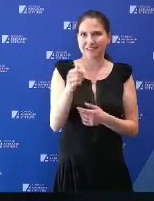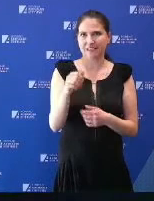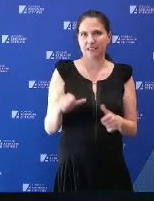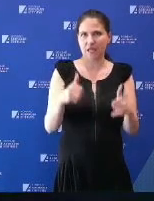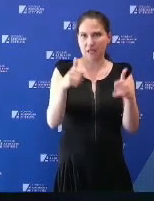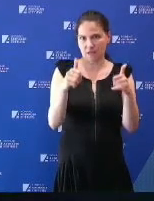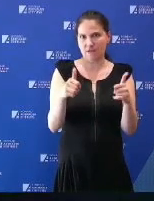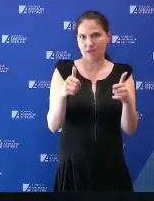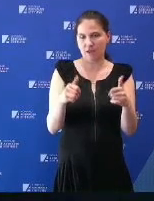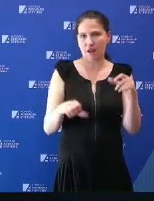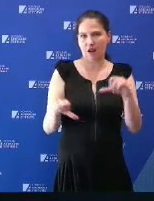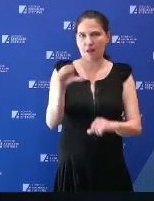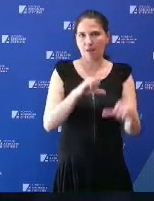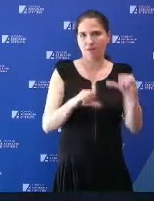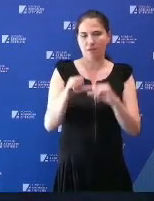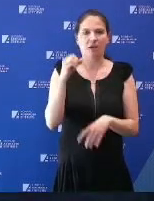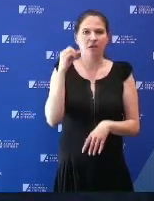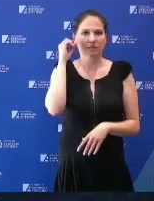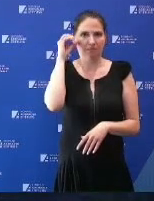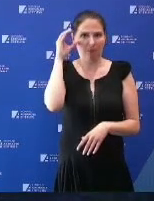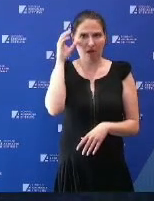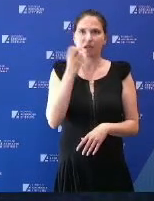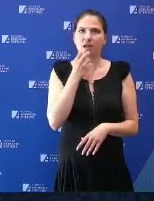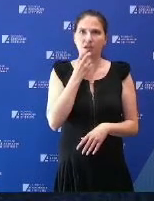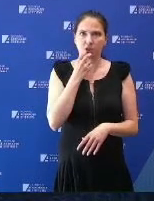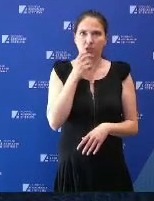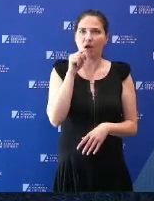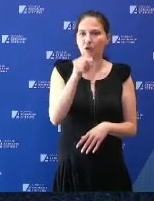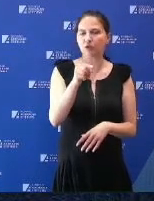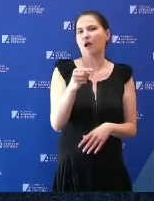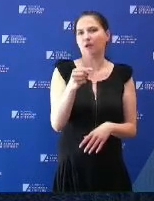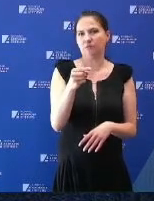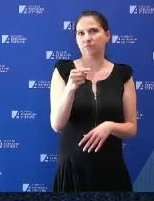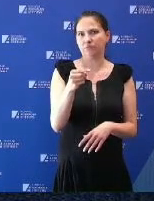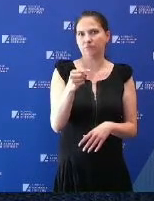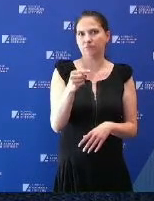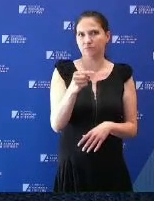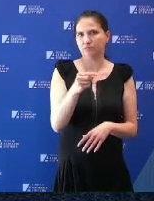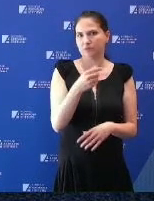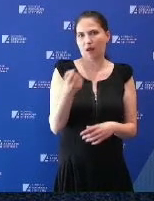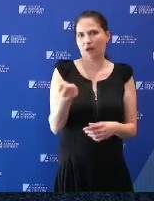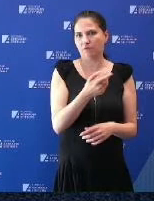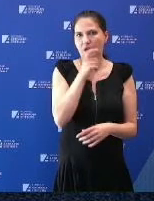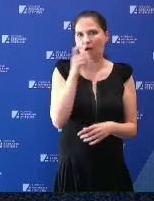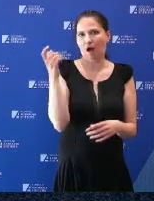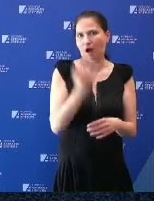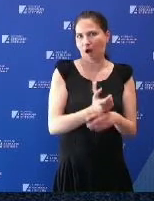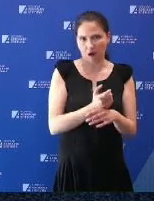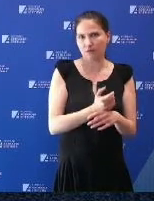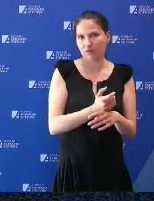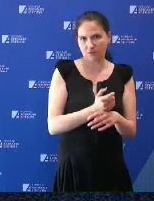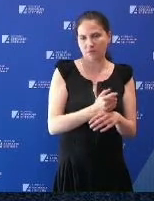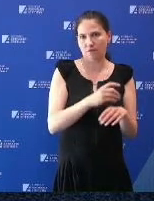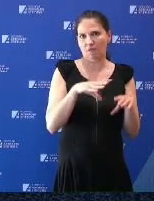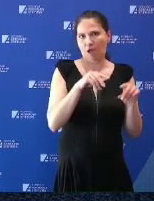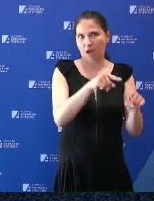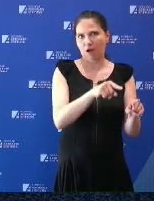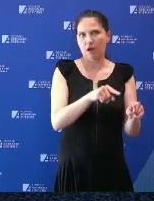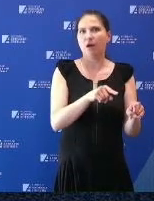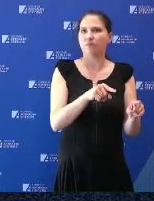Und auch hier wieder Stichwort partizipative Forschungslandschaft. Sie sehen hier also Hardware verbaut, Wechselrichter,